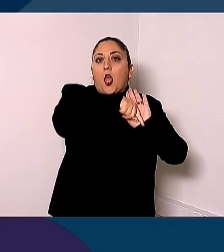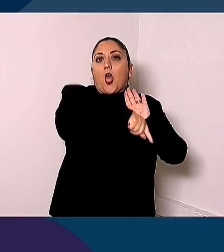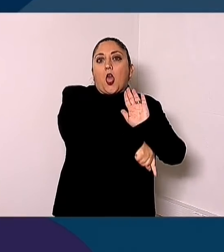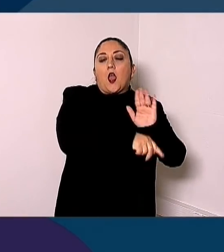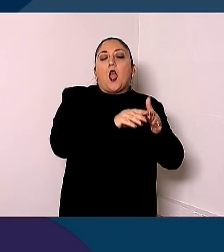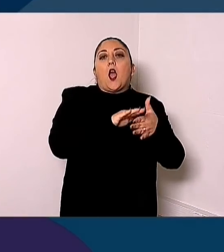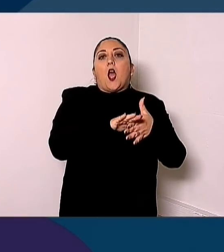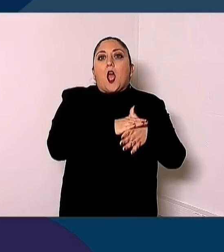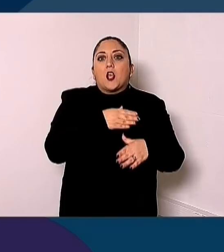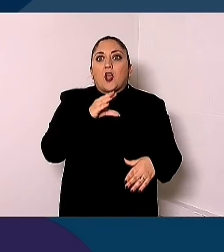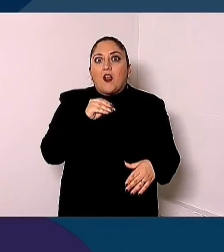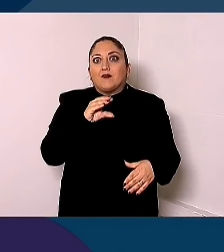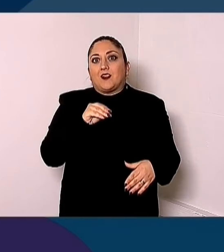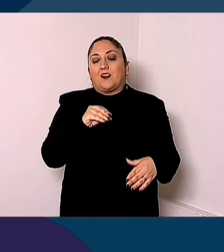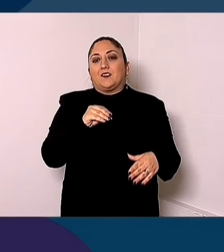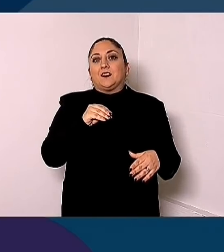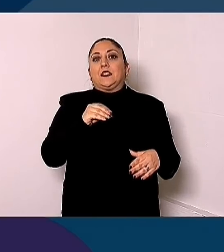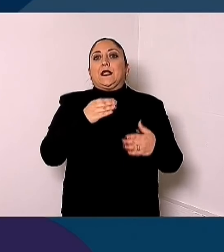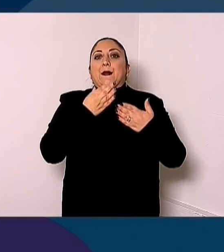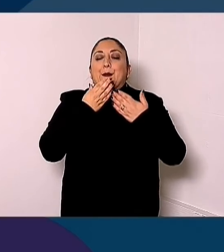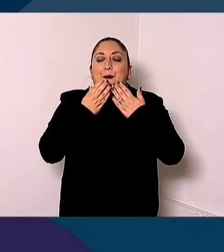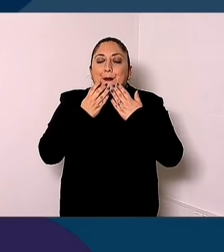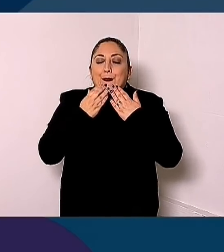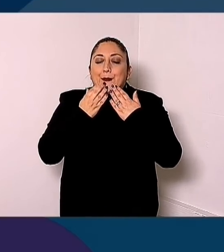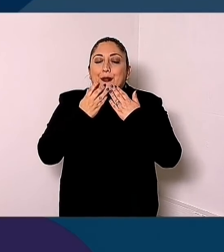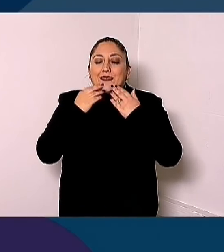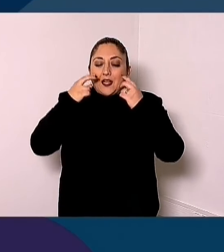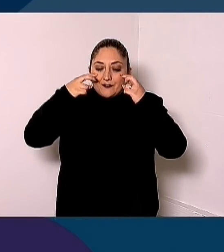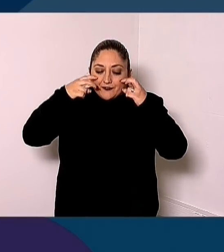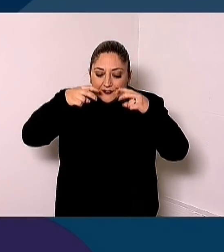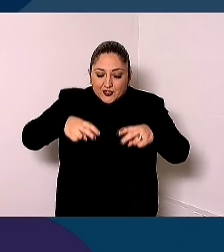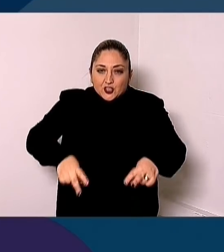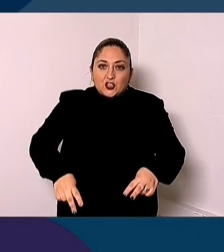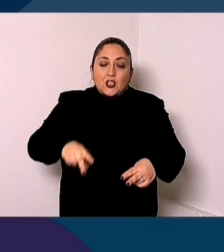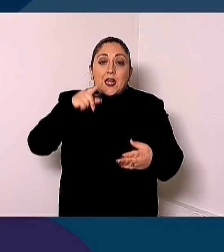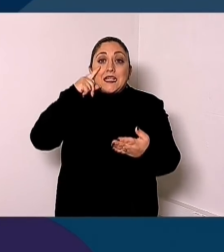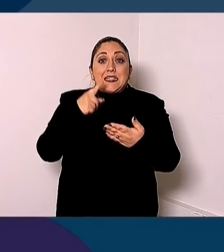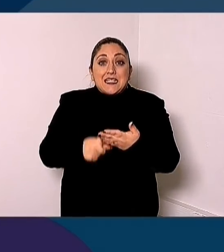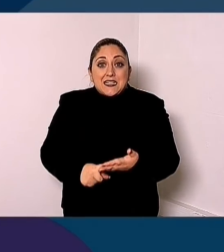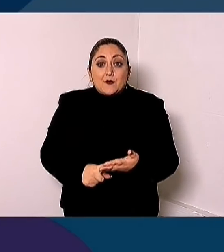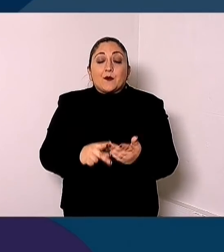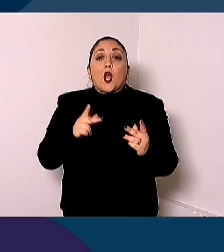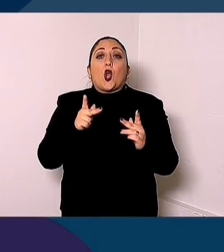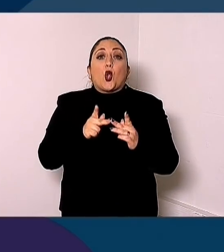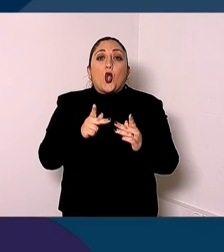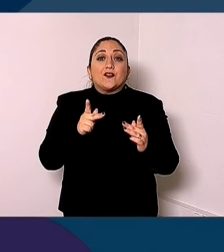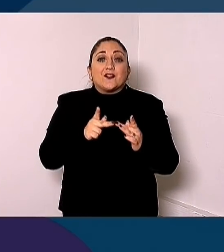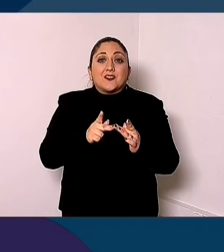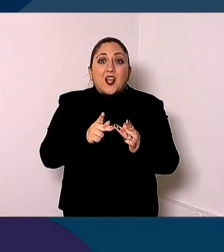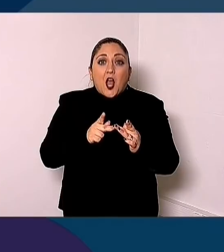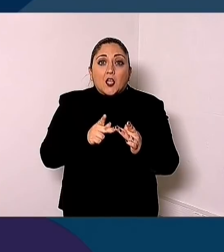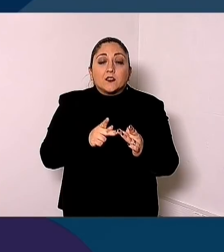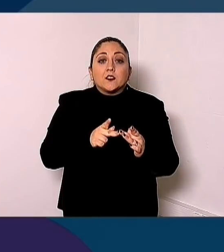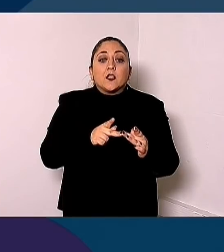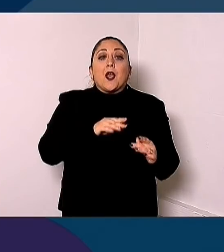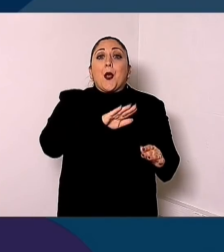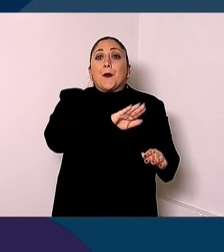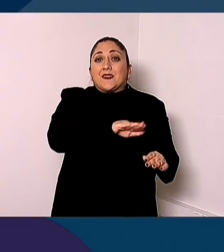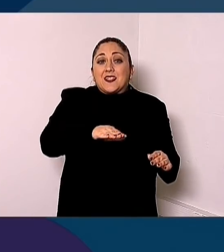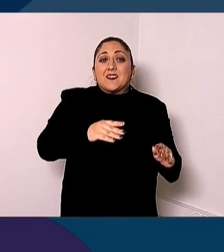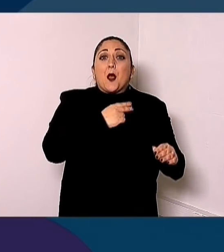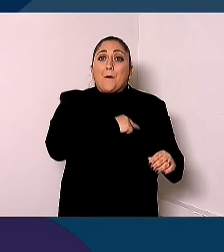huma kollha każijiet fejn meta investigajna dawn sibna li kien hemm trasmissjoni lokali u ma kienx relatat ma'